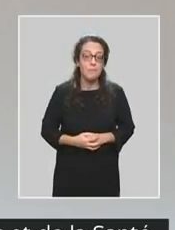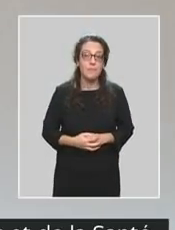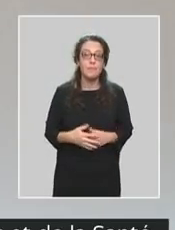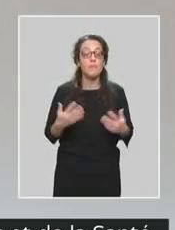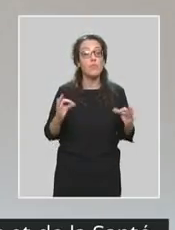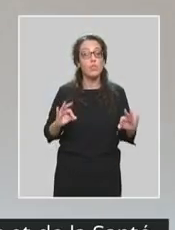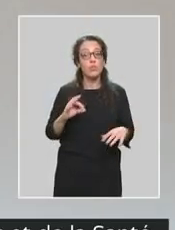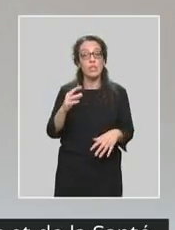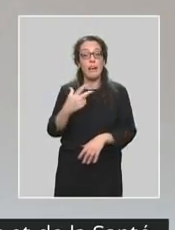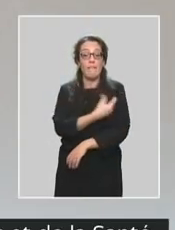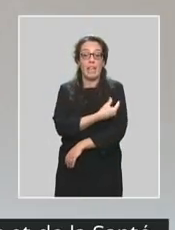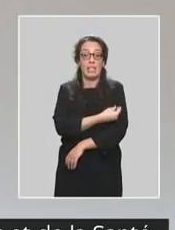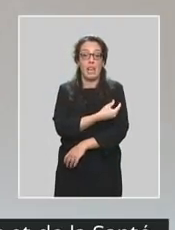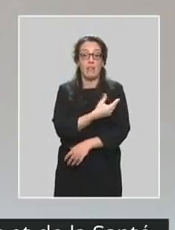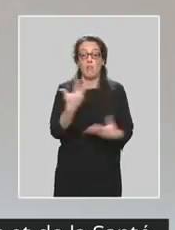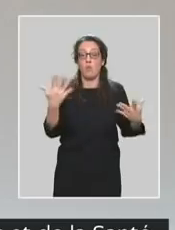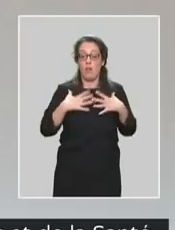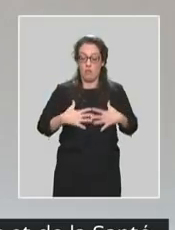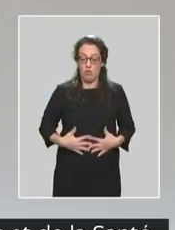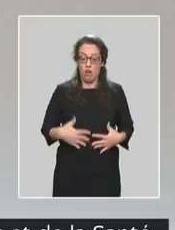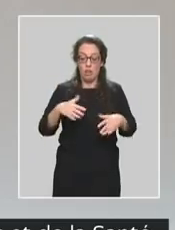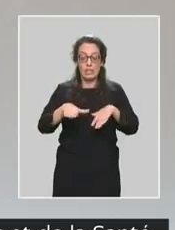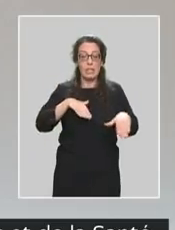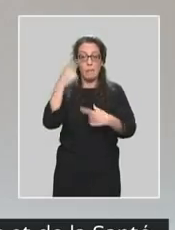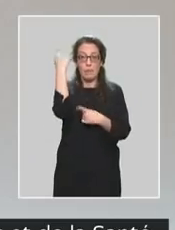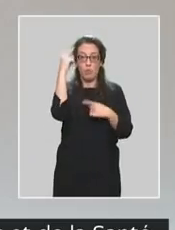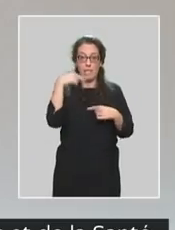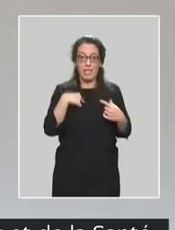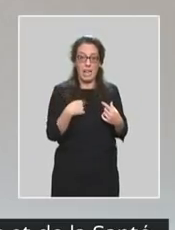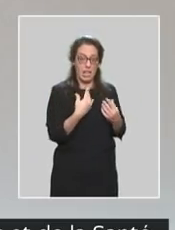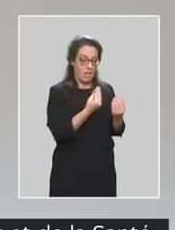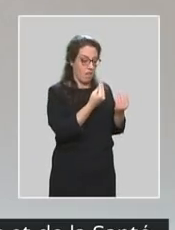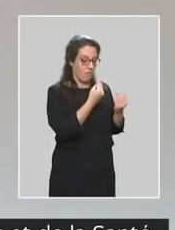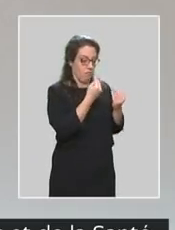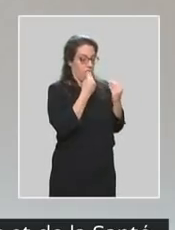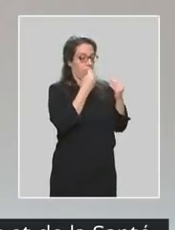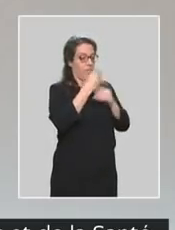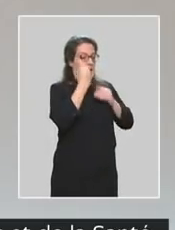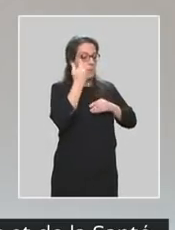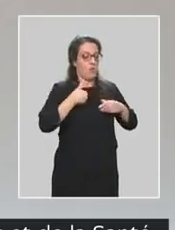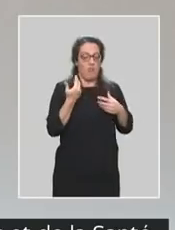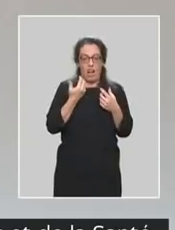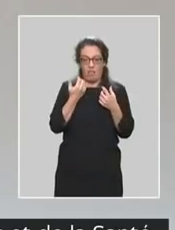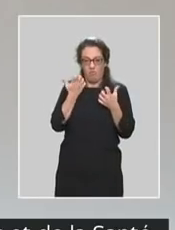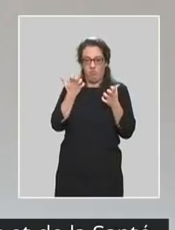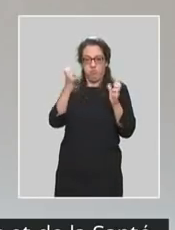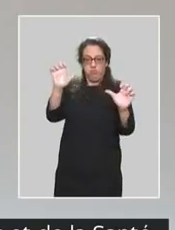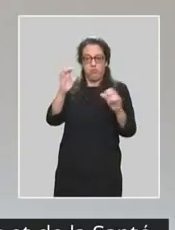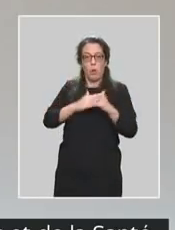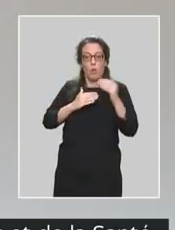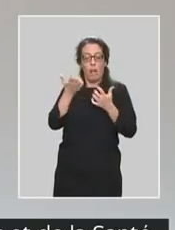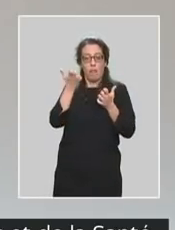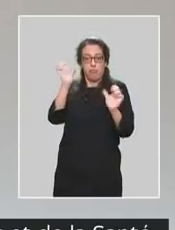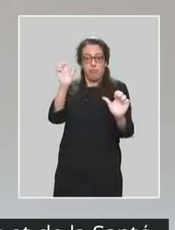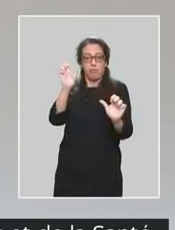vaccin apprend à votre système immunitaire, à votre corps, à fabriquer des armes contre le virus, qu'on appelle des anticorps, qui fait que si le virus